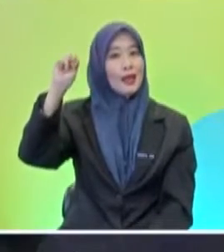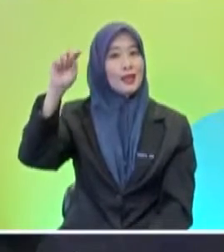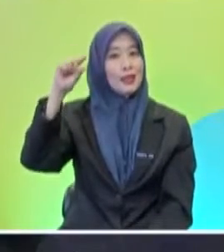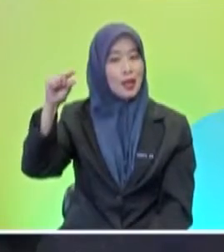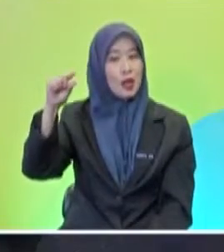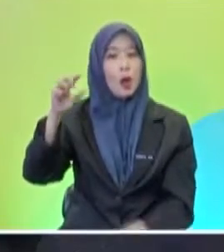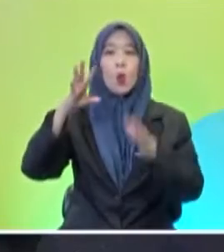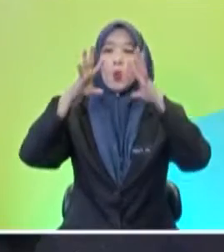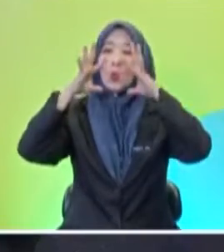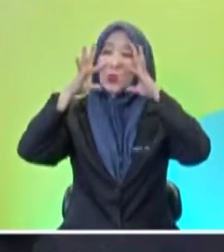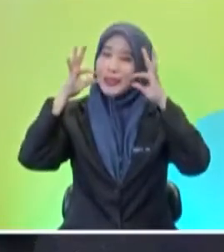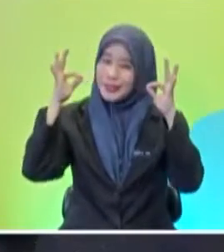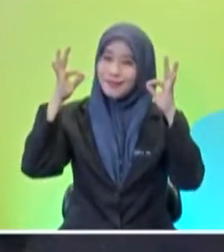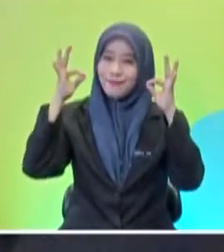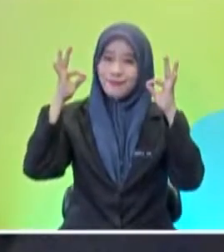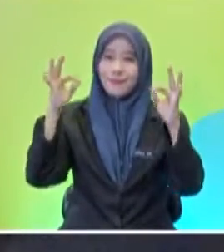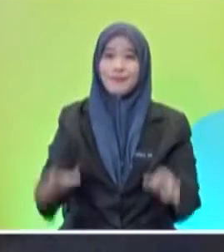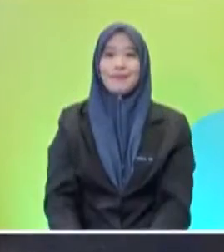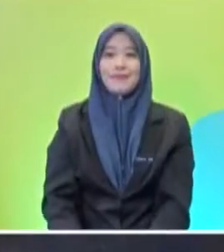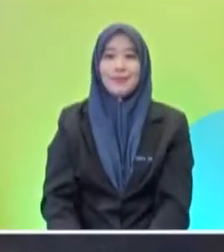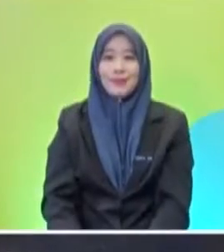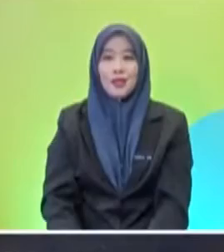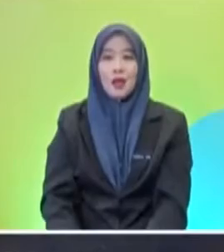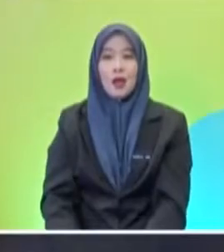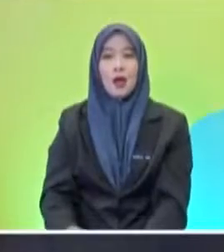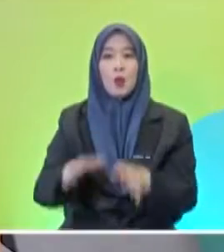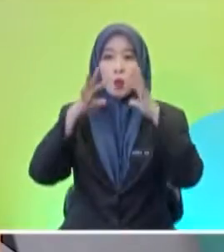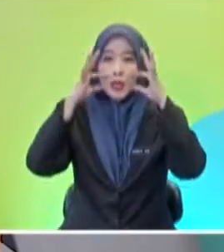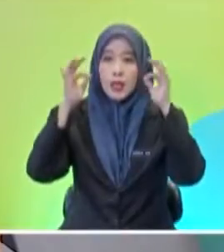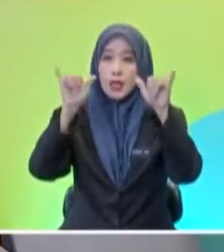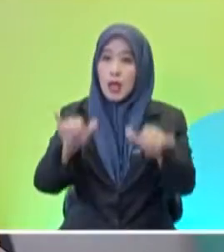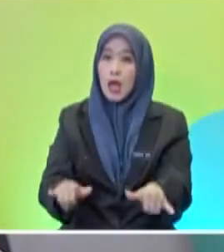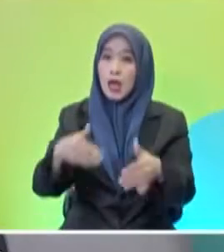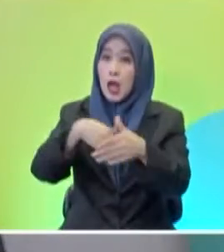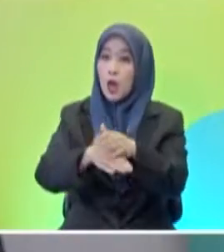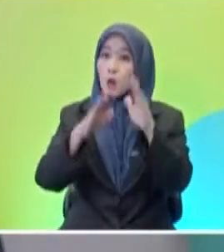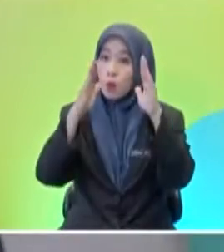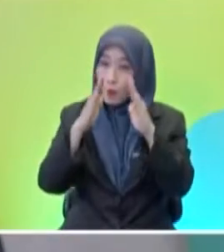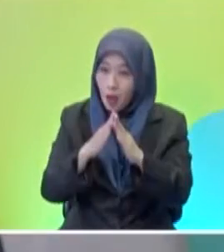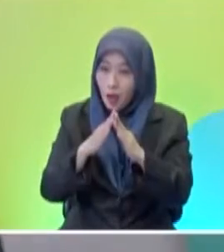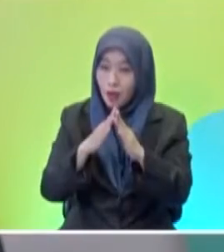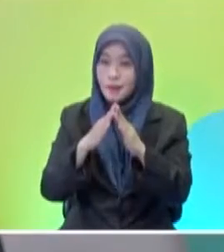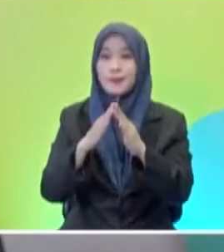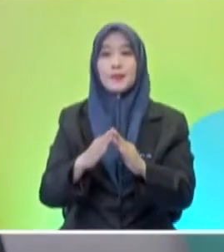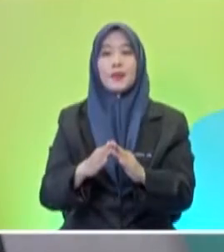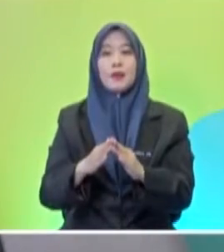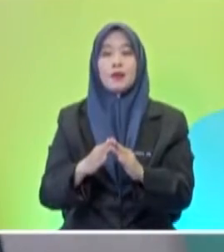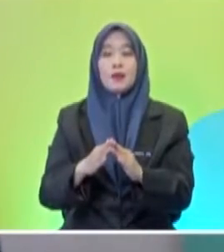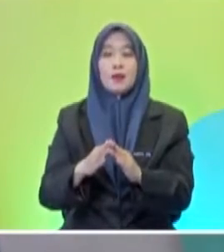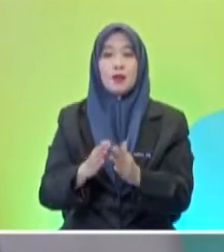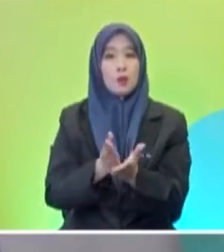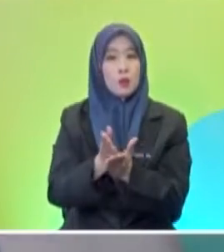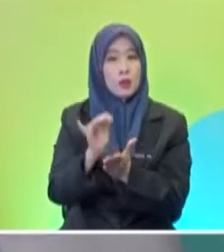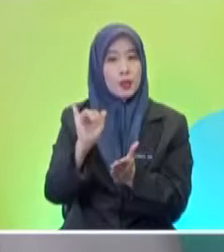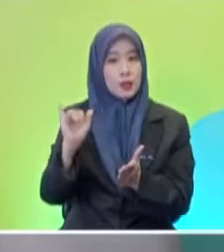K-U-C-I-N-G-Ceng. Kucing. Ha, kucing. Dia tinggal dalam rumah. Ha. Okey,